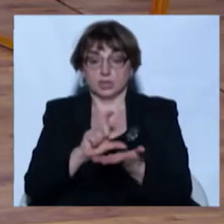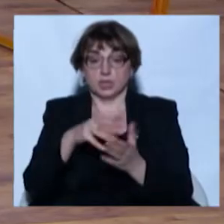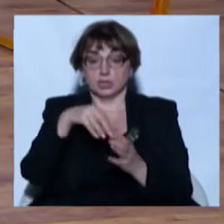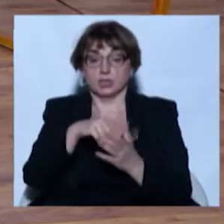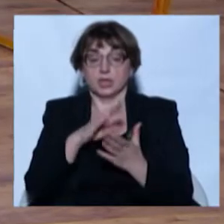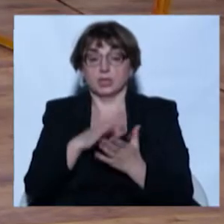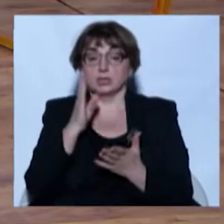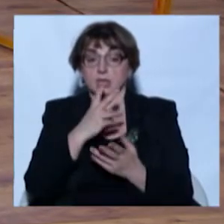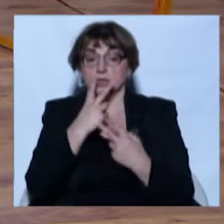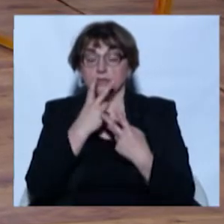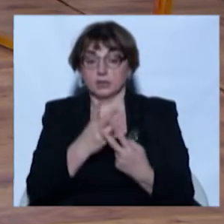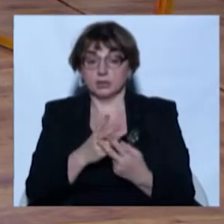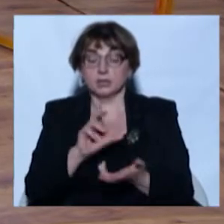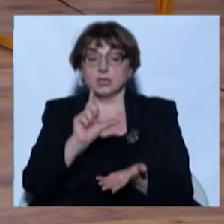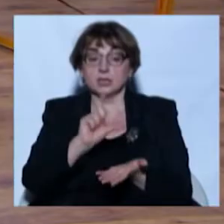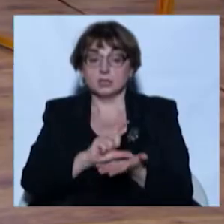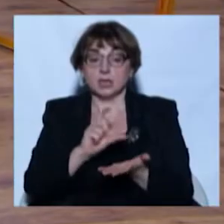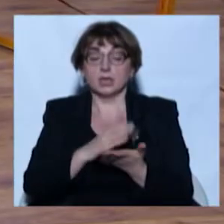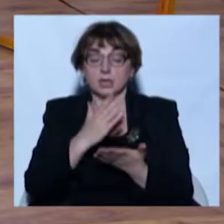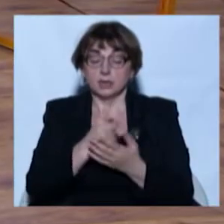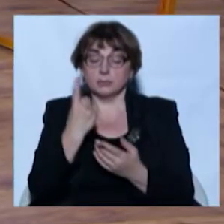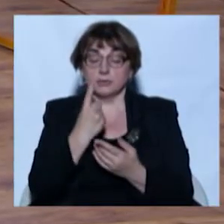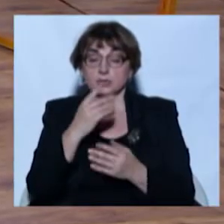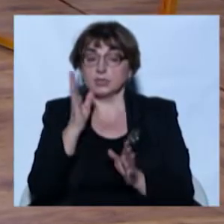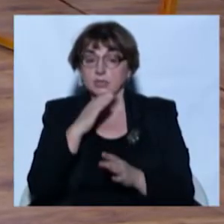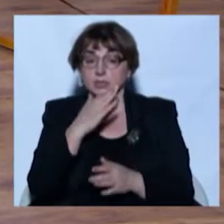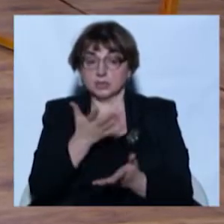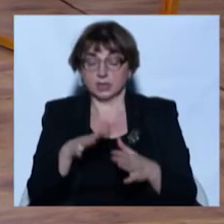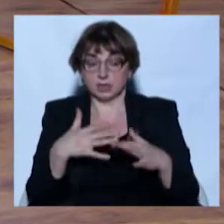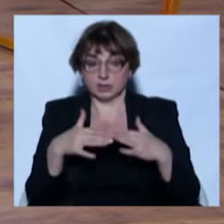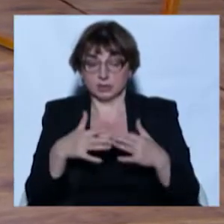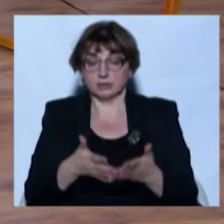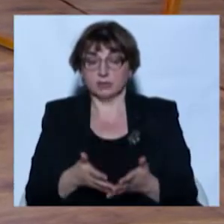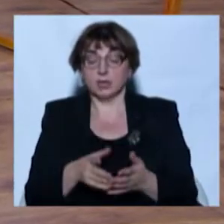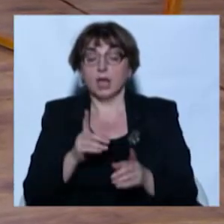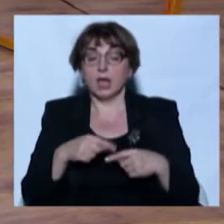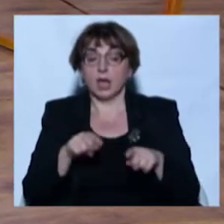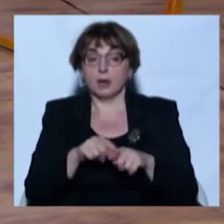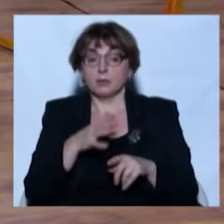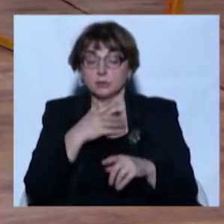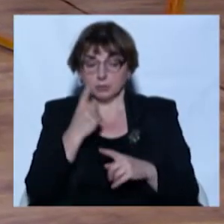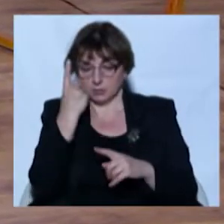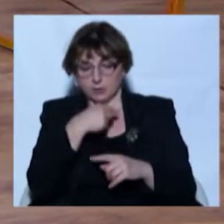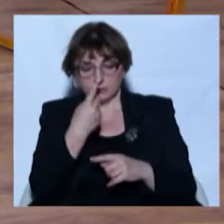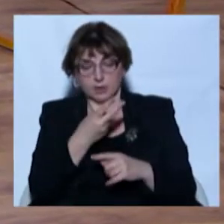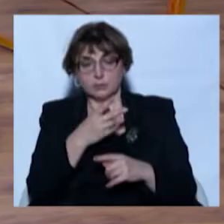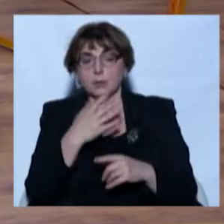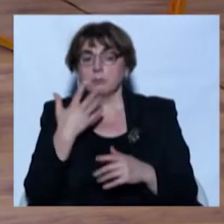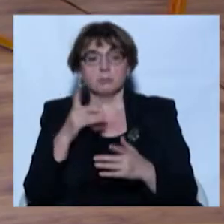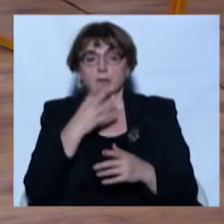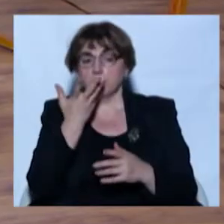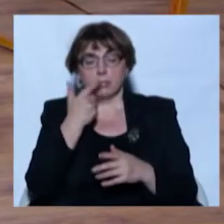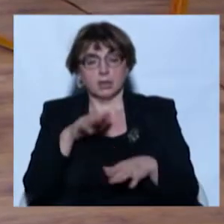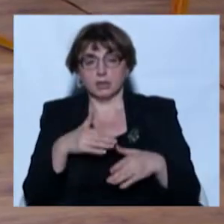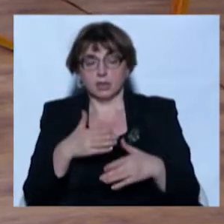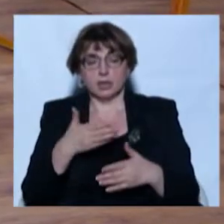და ხედავ, რომ წყალი პირველ რიგში არის სითხე. ამავე დროს წყალი არის უფერო, უსუნო,